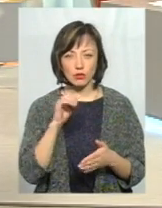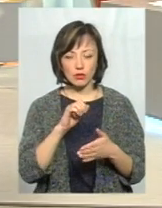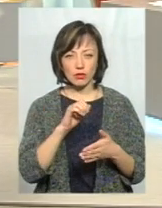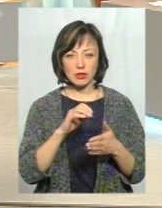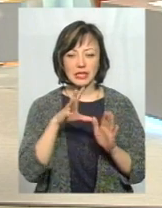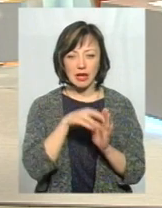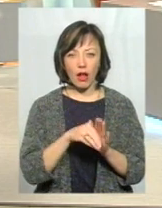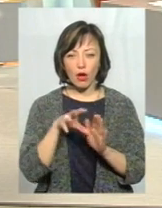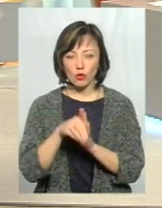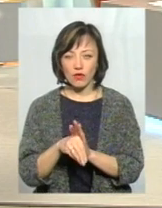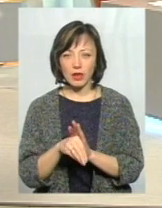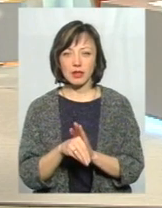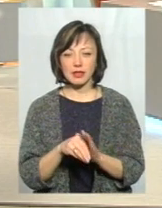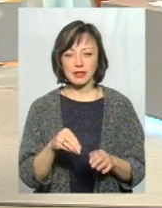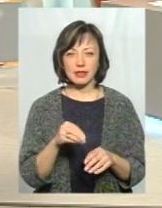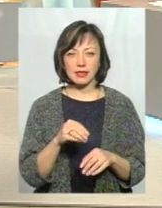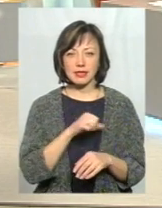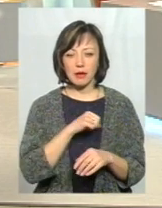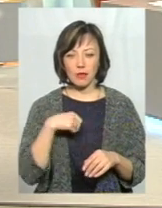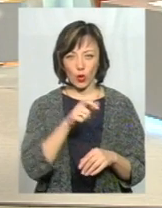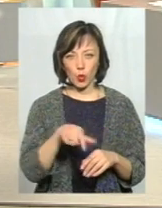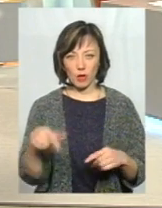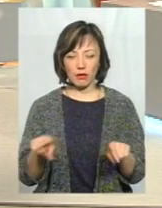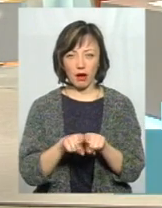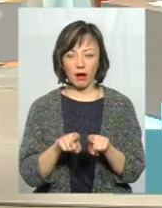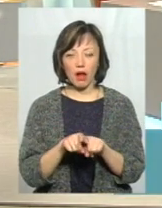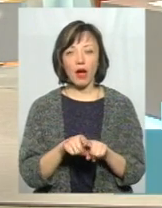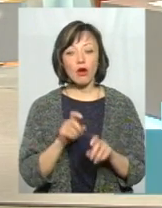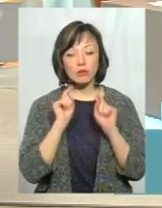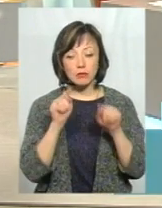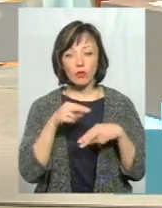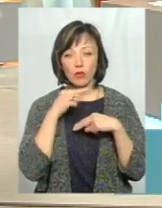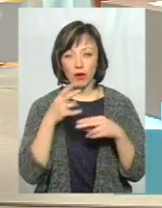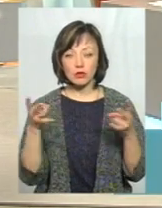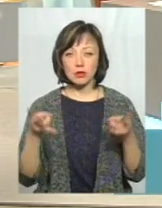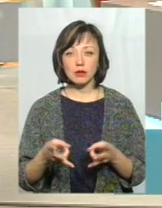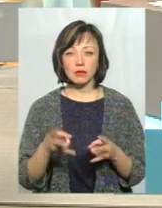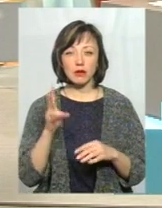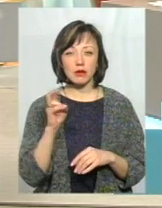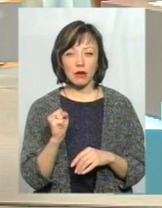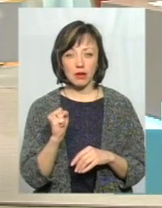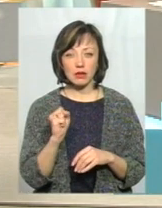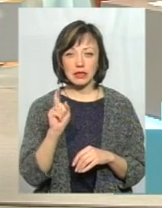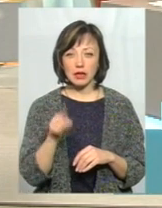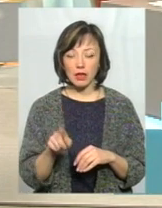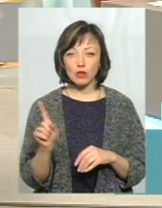про самих суїцидентів. Але я би хотіла звернути увагу на те,